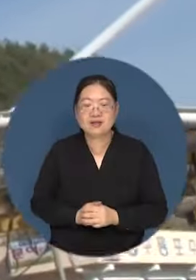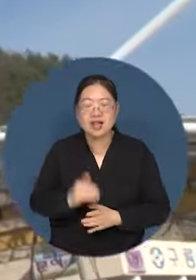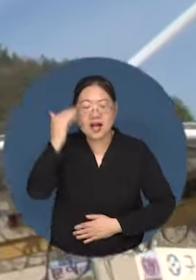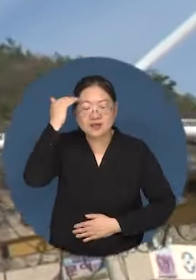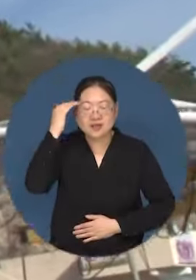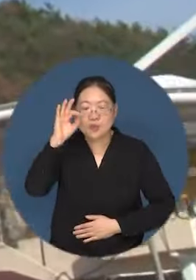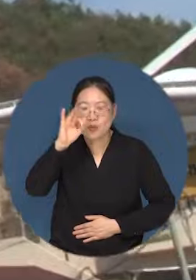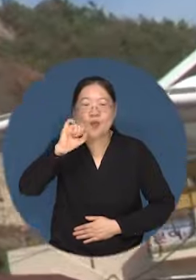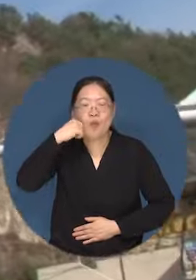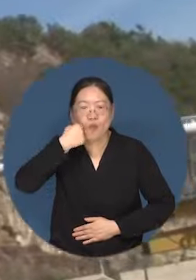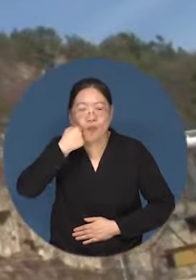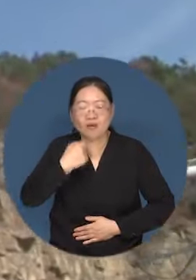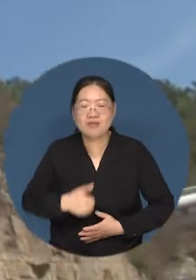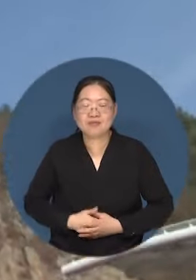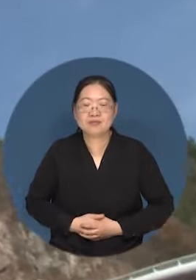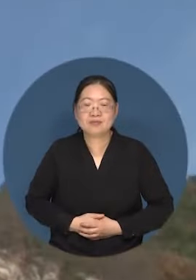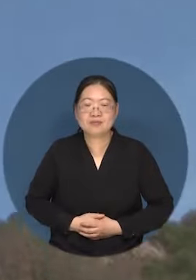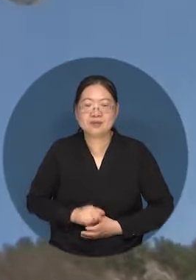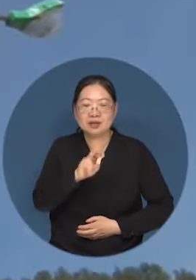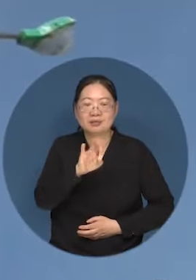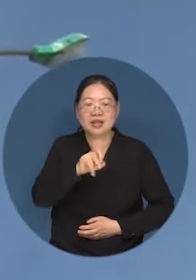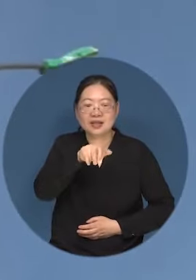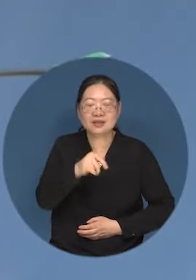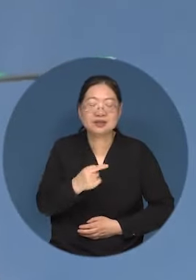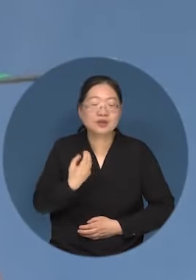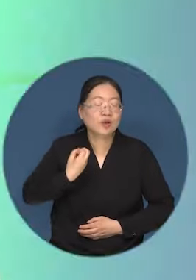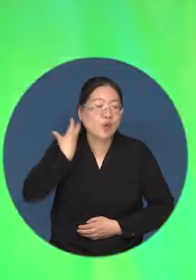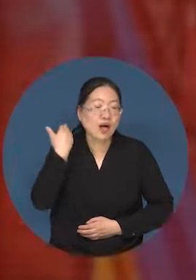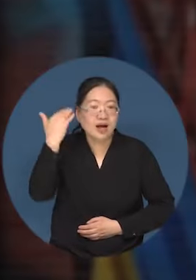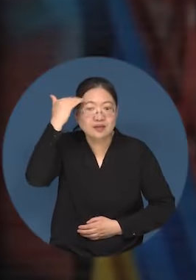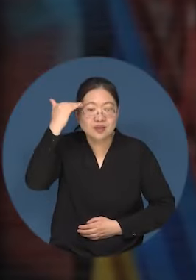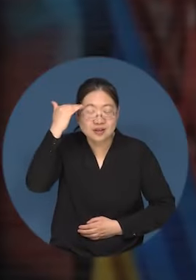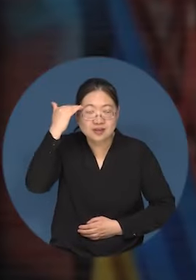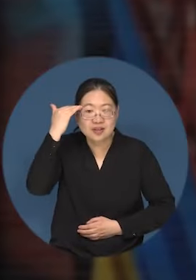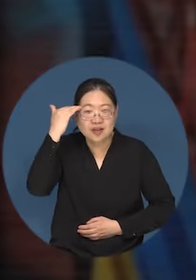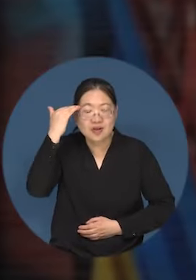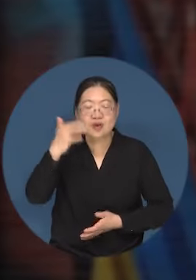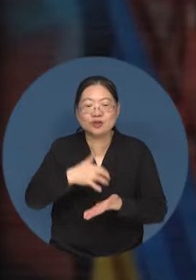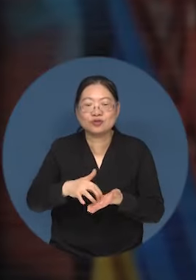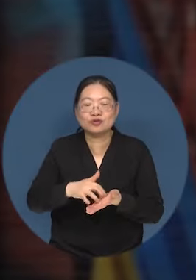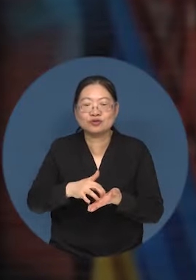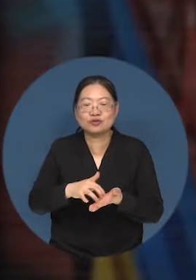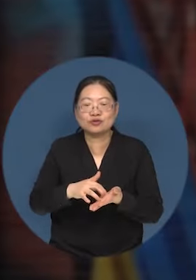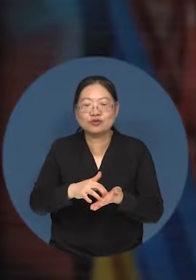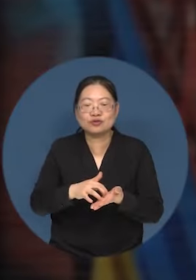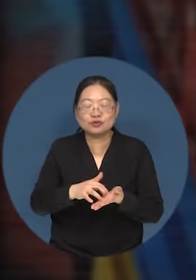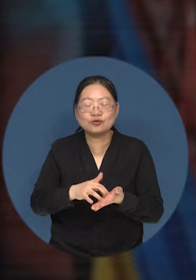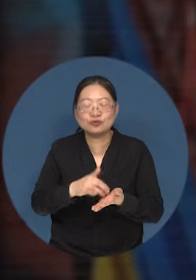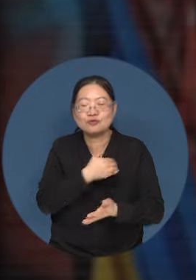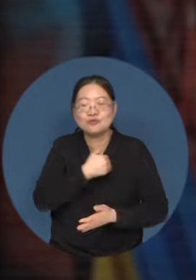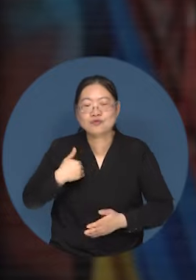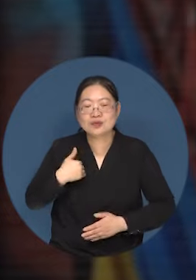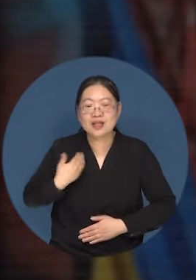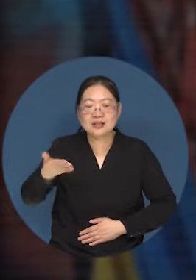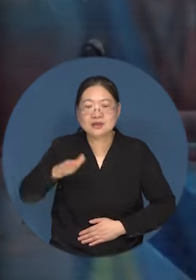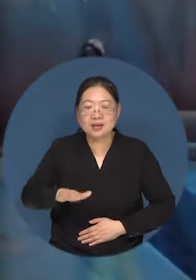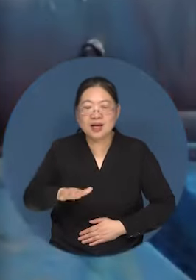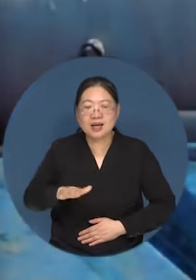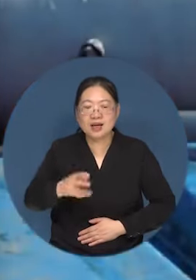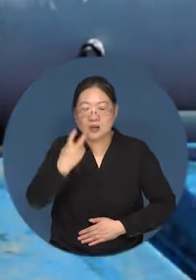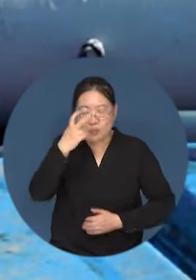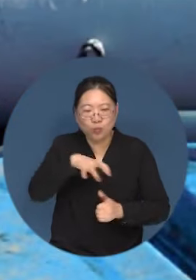힘든 종들이고요. 밍크 고래는 우리나라에서 아직까지 개체수가 충분히 있는데